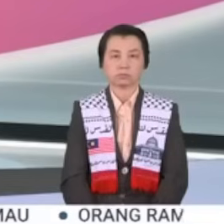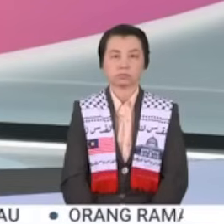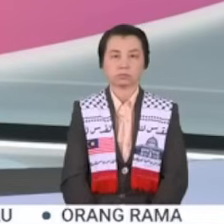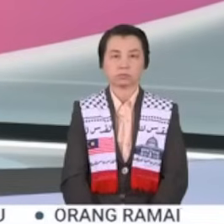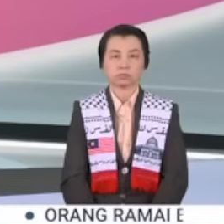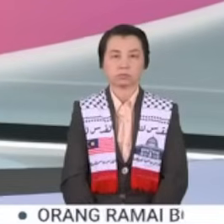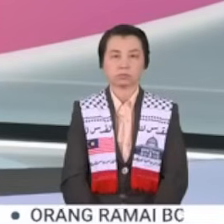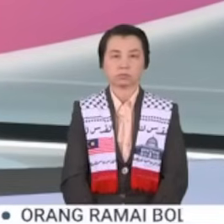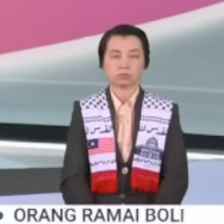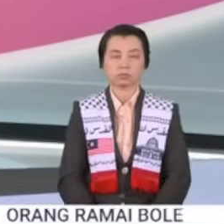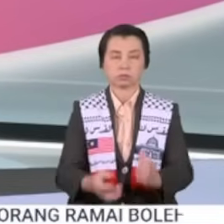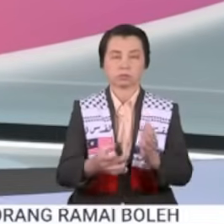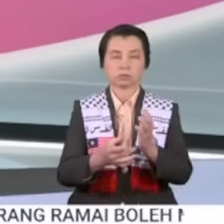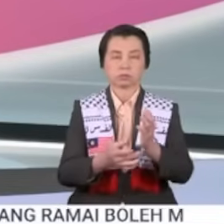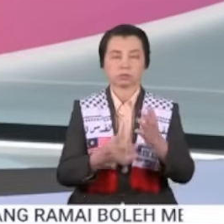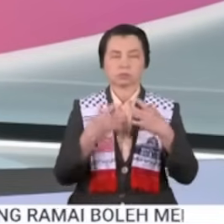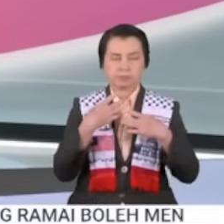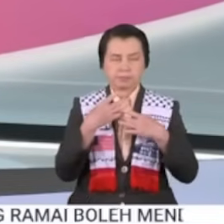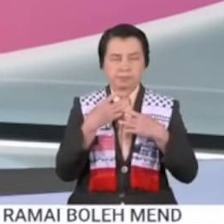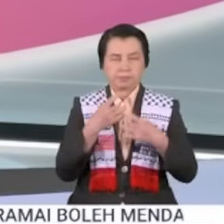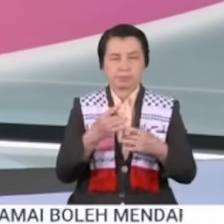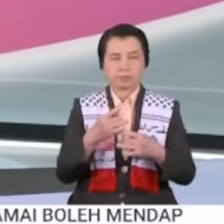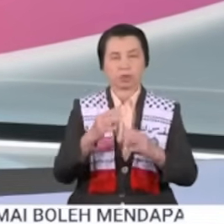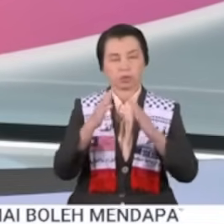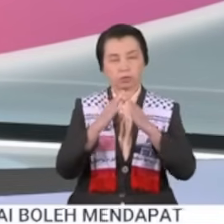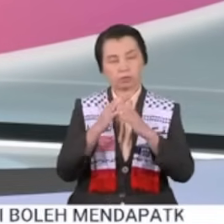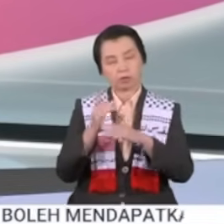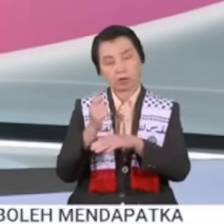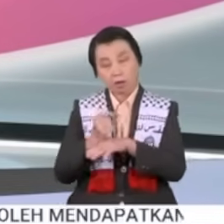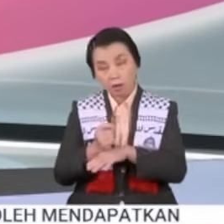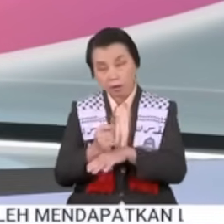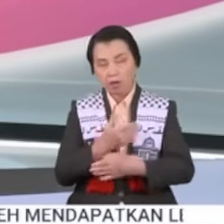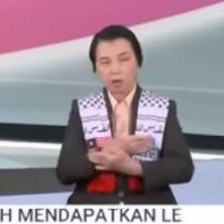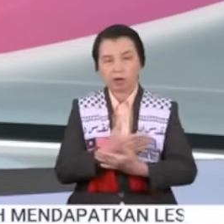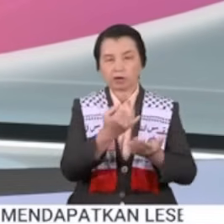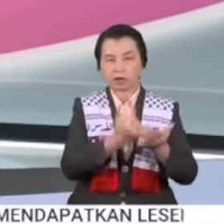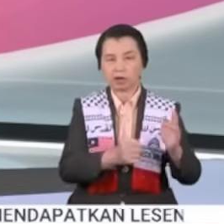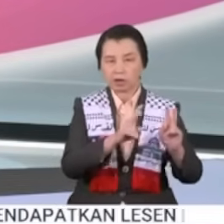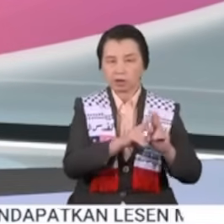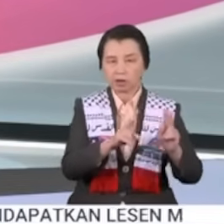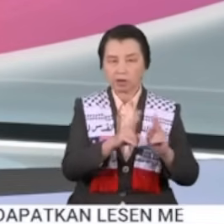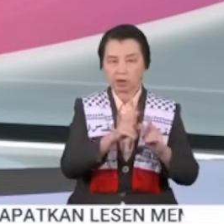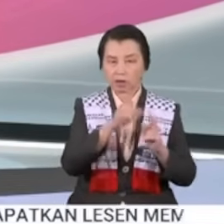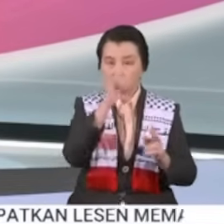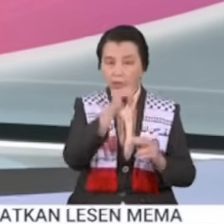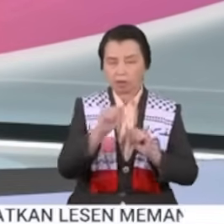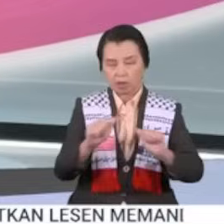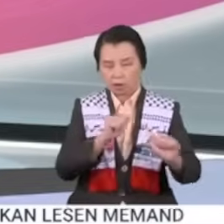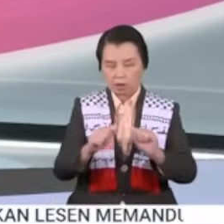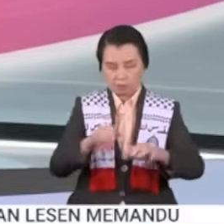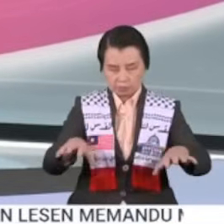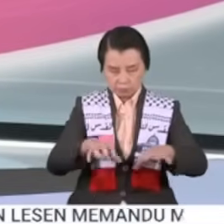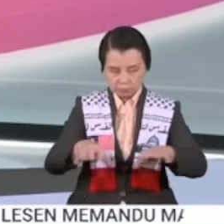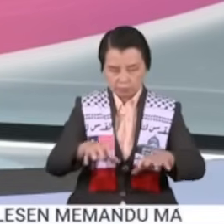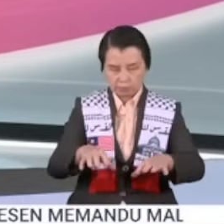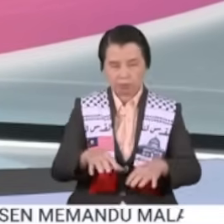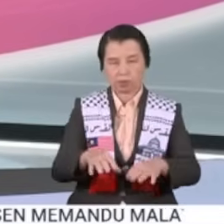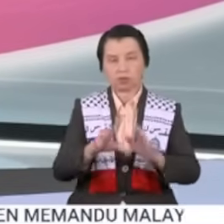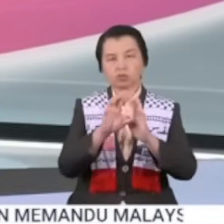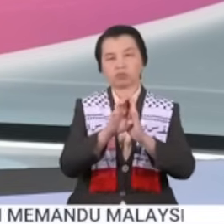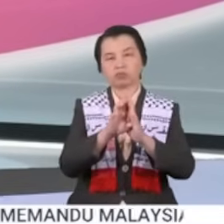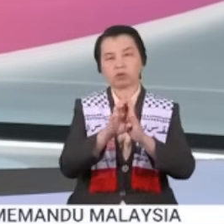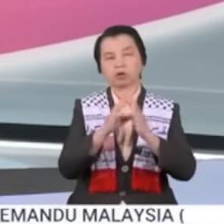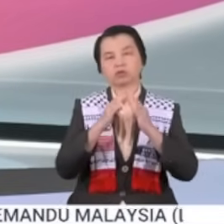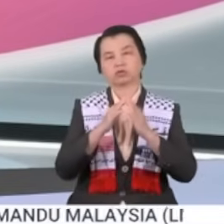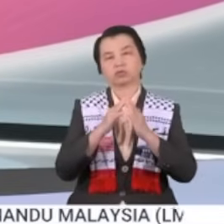2023 minat mendalam dengan keunikan rumah tradisional mendorong anak kelahiran Kampung morton Melaka bergiat aktif menghasilkan replika rumah